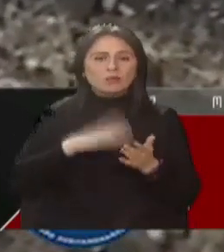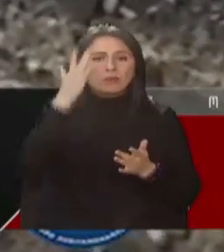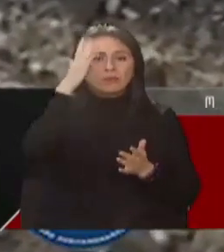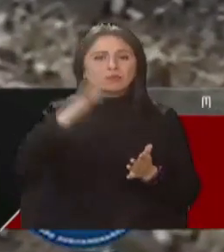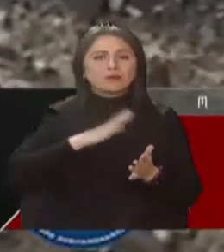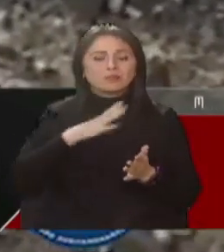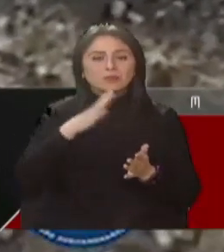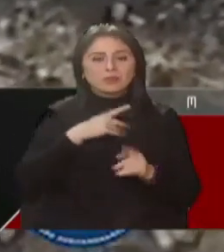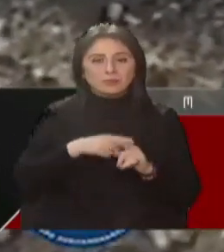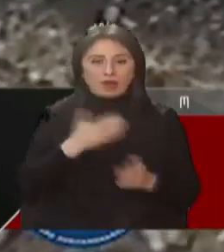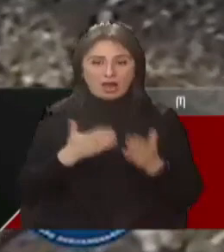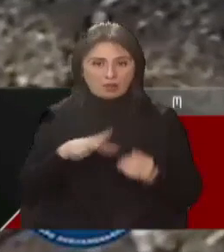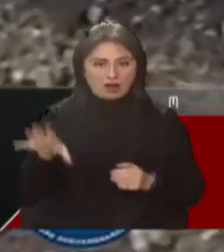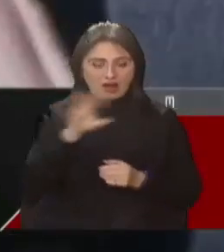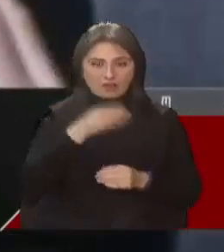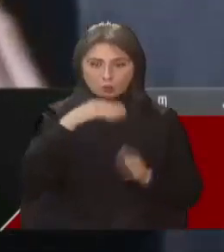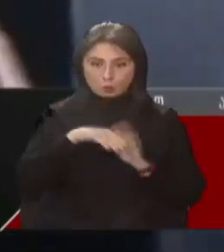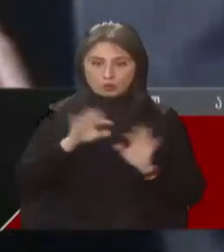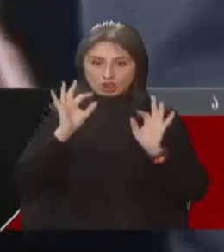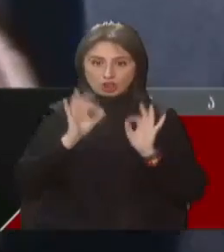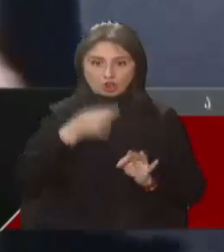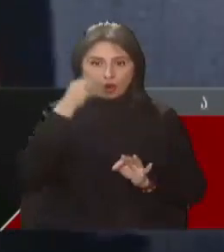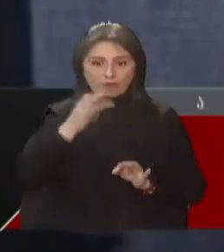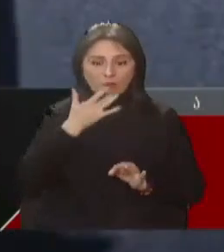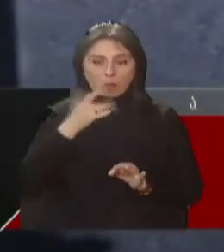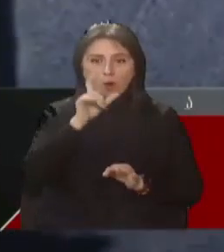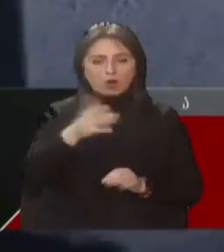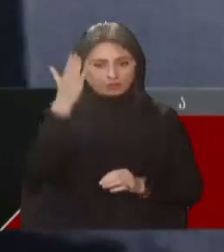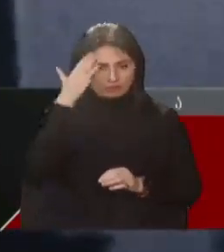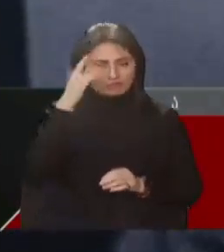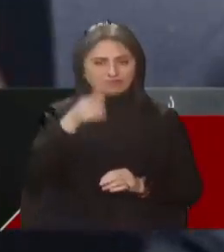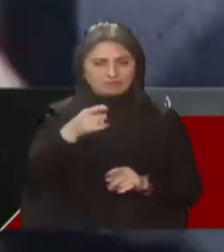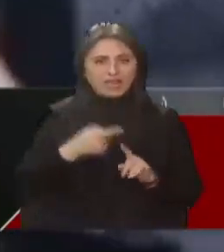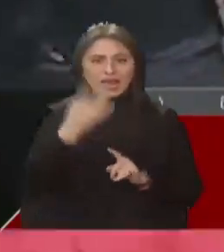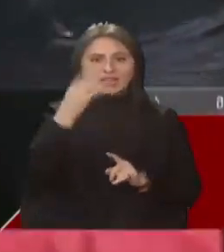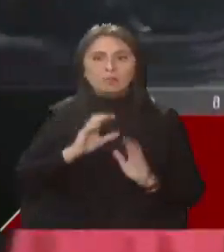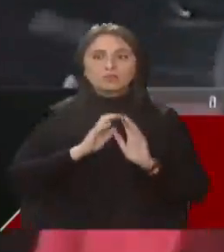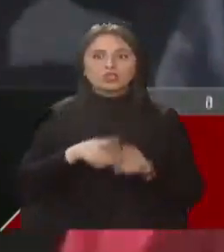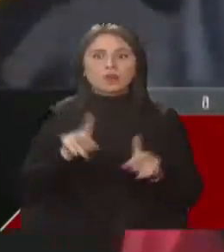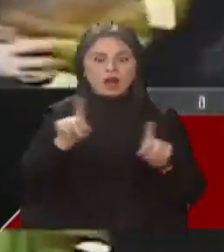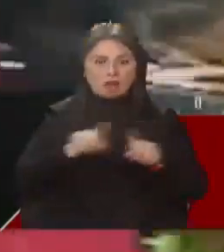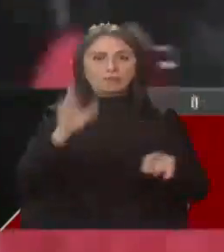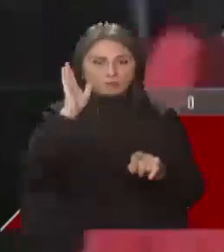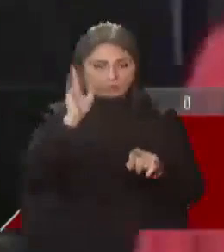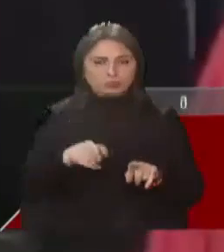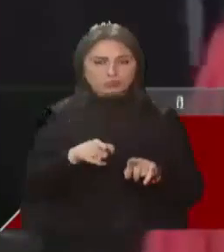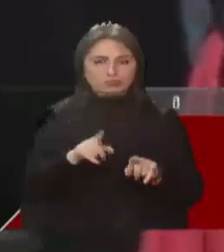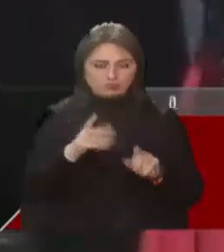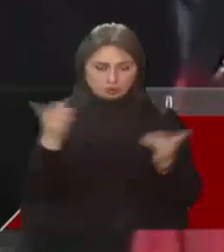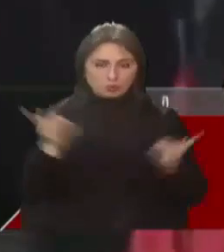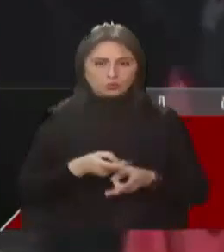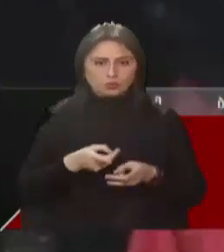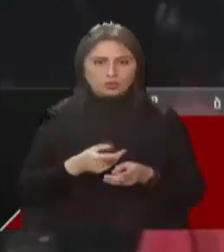უსაფრთხოებაზე საუბრობდნენ. Ალბათ ყველაზე უკეთ, სწორედ გამოცდილ პოლიტიკოსებს ესმოდათ, რომ ერთ დღესაც მსოფლიო წესრიგი შეიცვლებოდა და